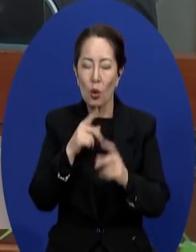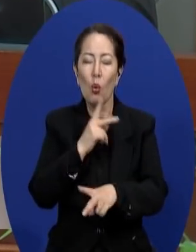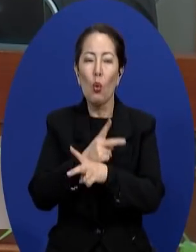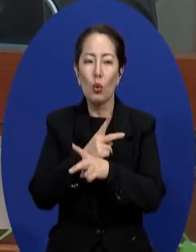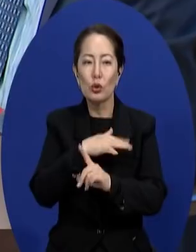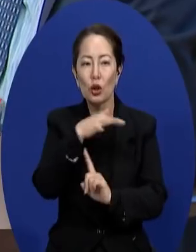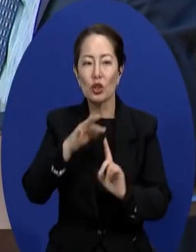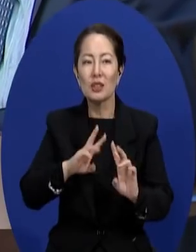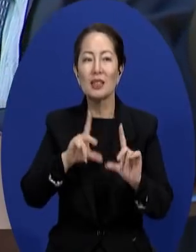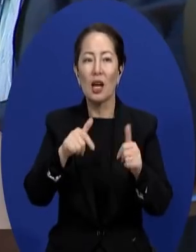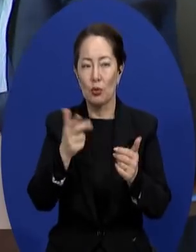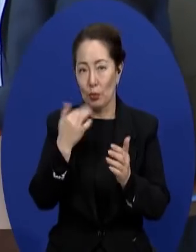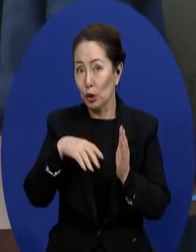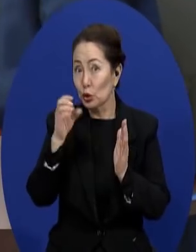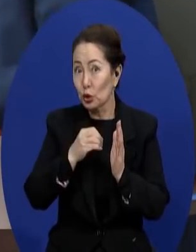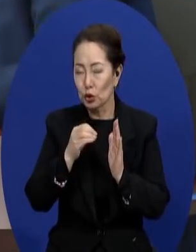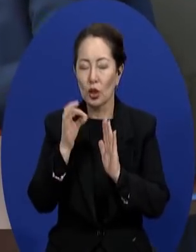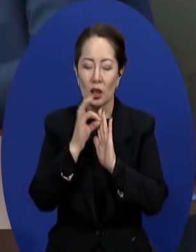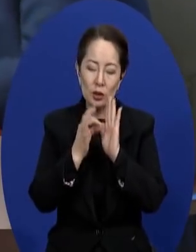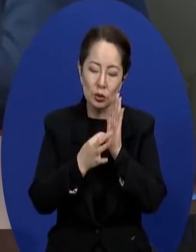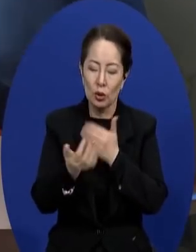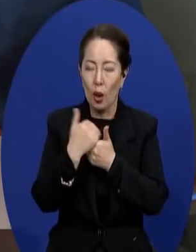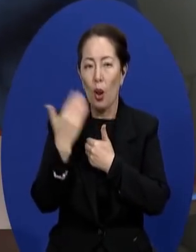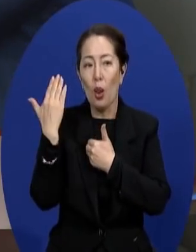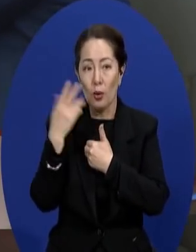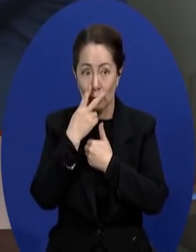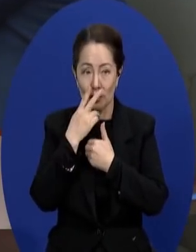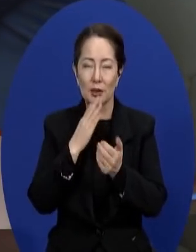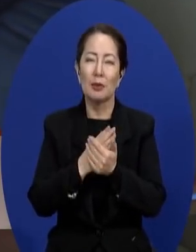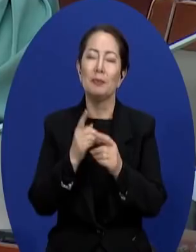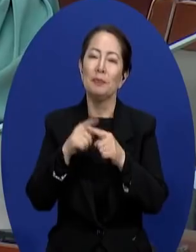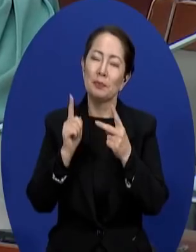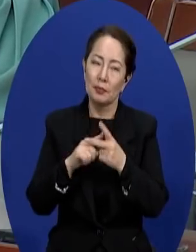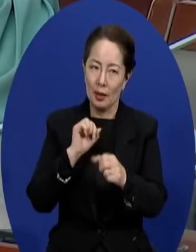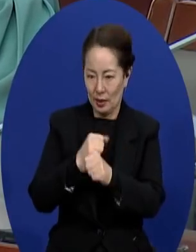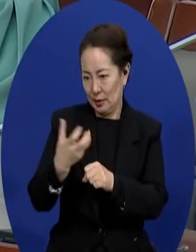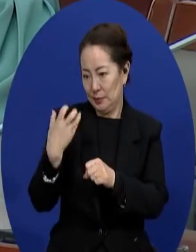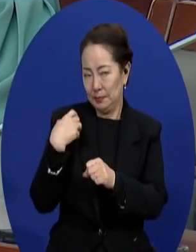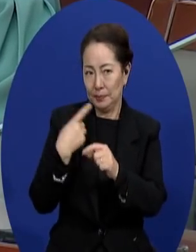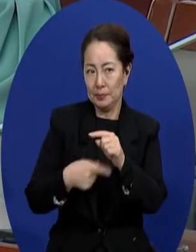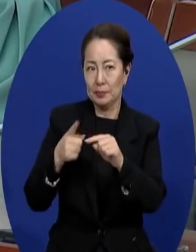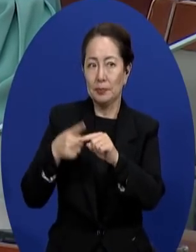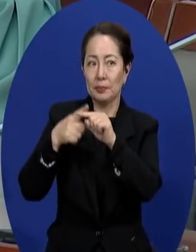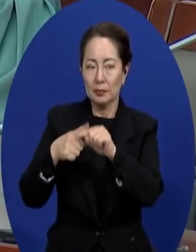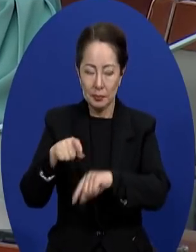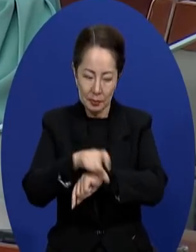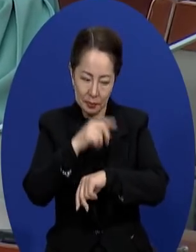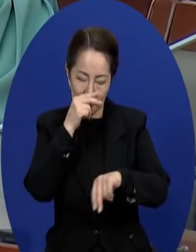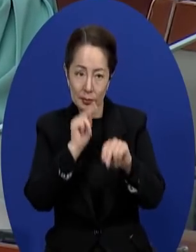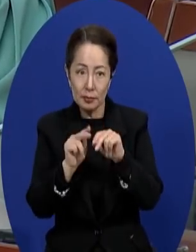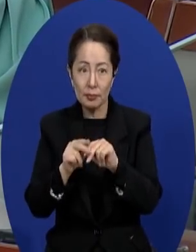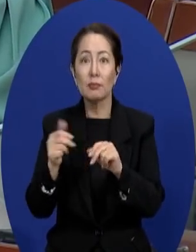орчныг сайжруулах ёстой гэж хэлэлцүүлэгт оролцогч талууд үзэж байна. Бас хариуцлага дээшлүүлэх, мэрэгжлийн шалгуур босгохтой